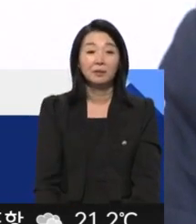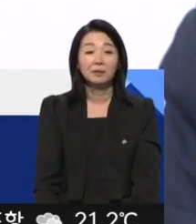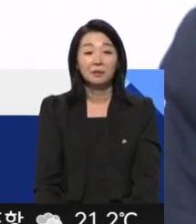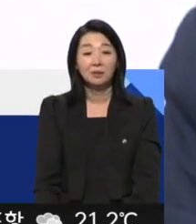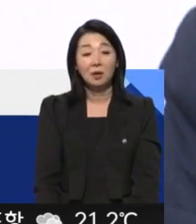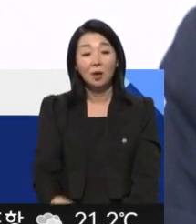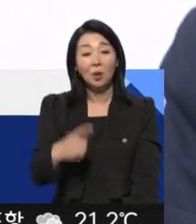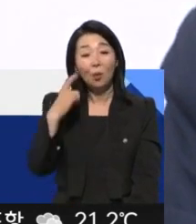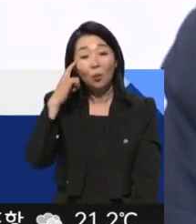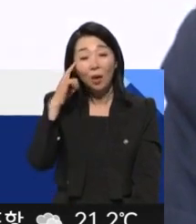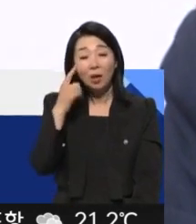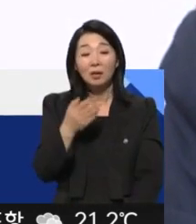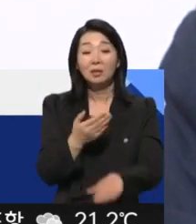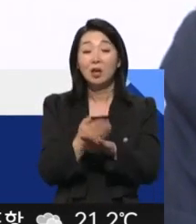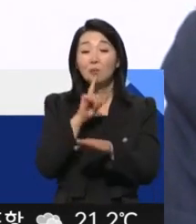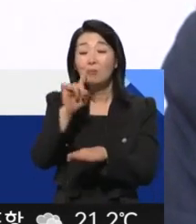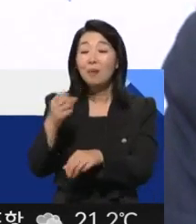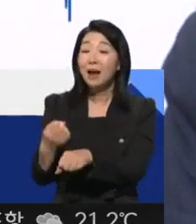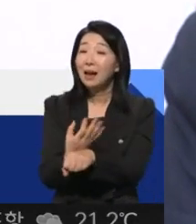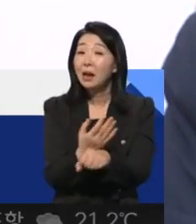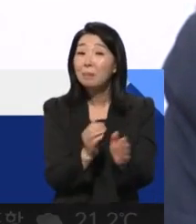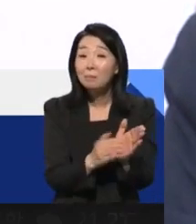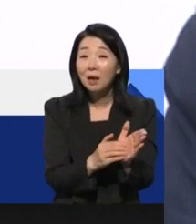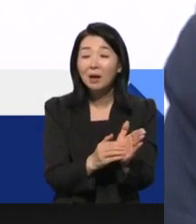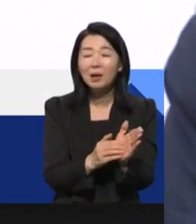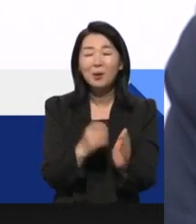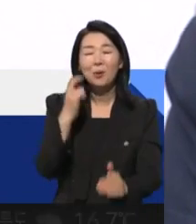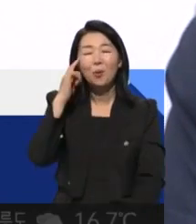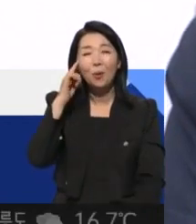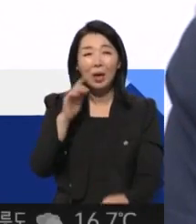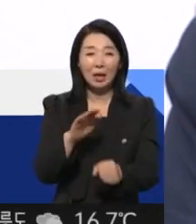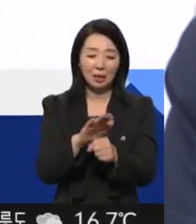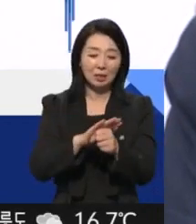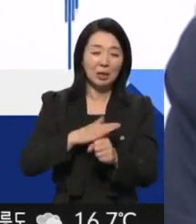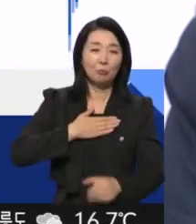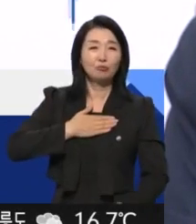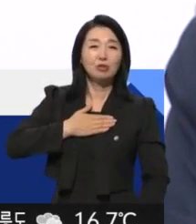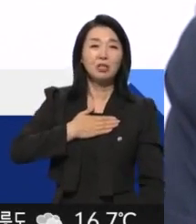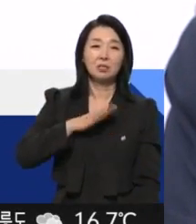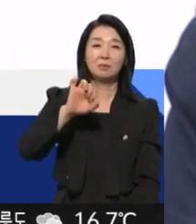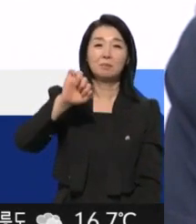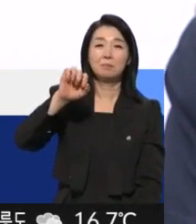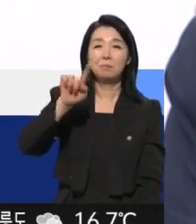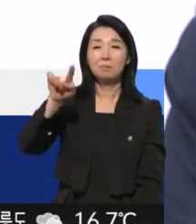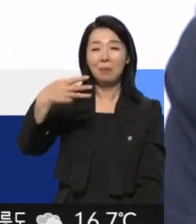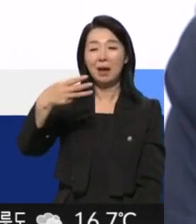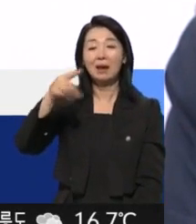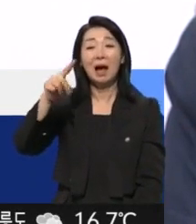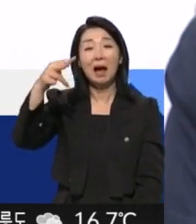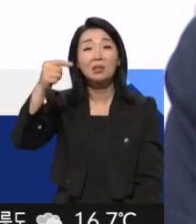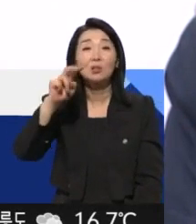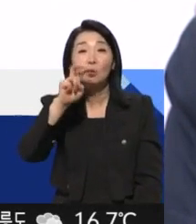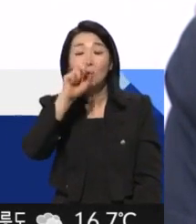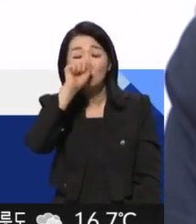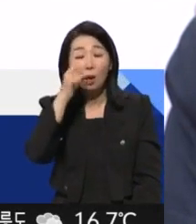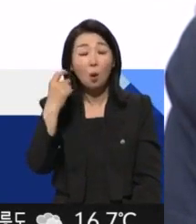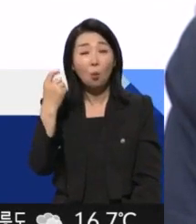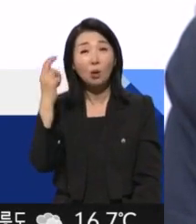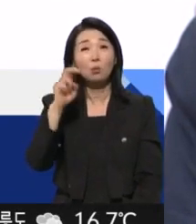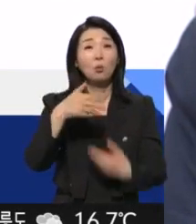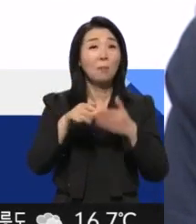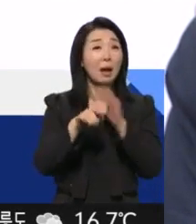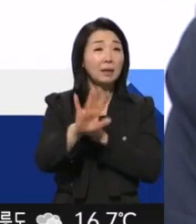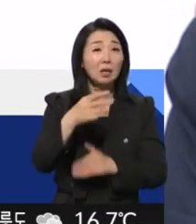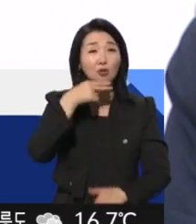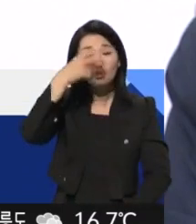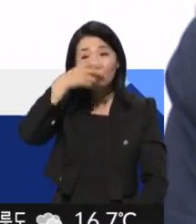분 전원을 들으면 네. 발라드 계통의 노래를 좋아하신대요. 근데 원래 노래방은 안 가신대요. 예. 술을 드셔도